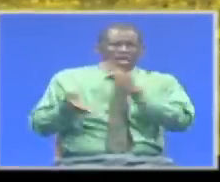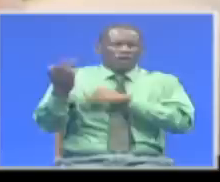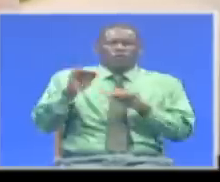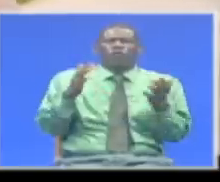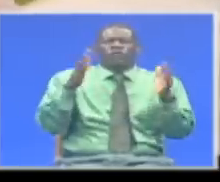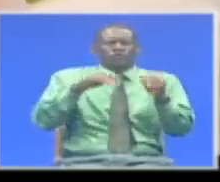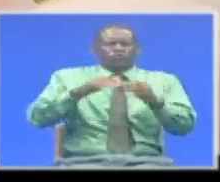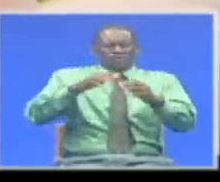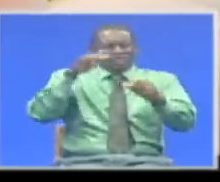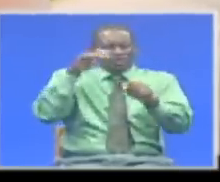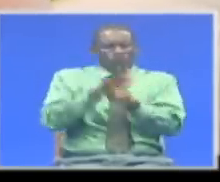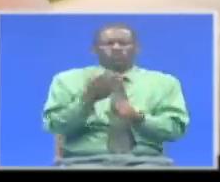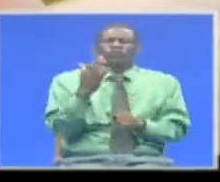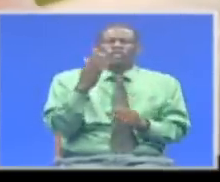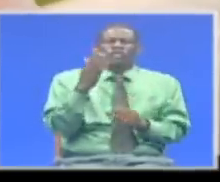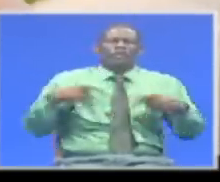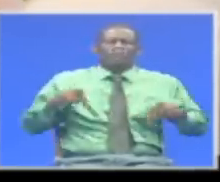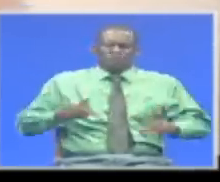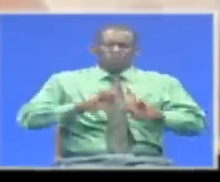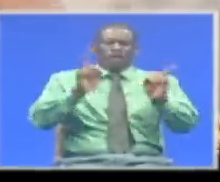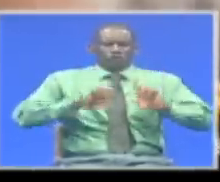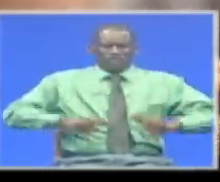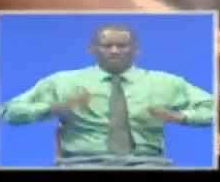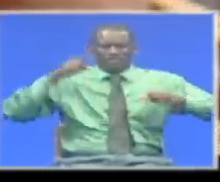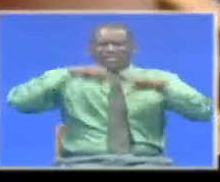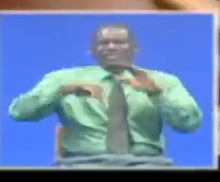mingi. Na haikuwa watu hakuwa wameishi ndani sana.